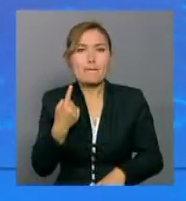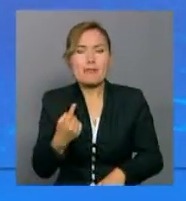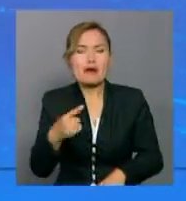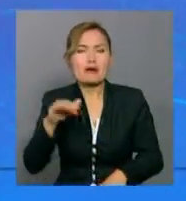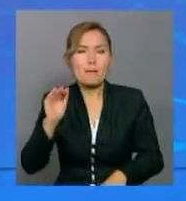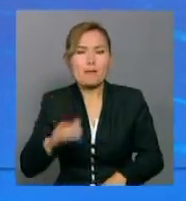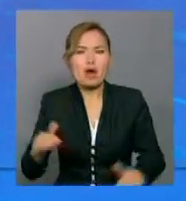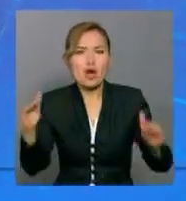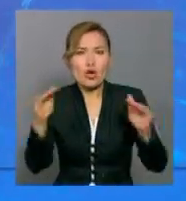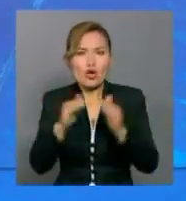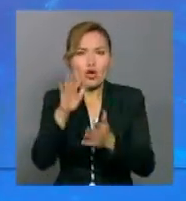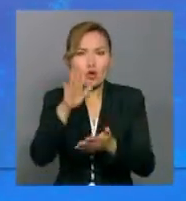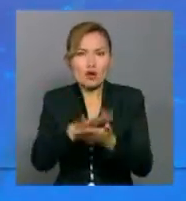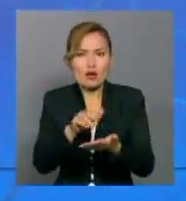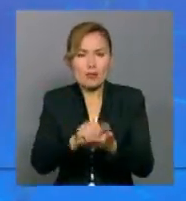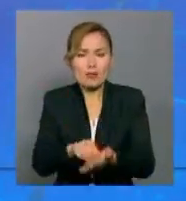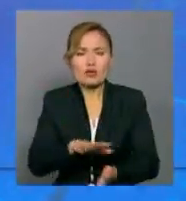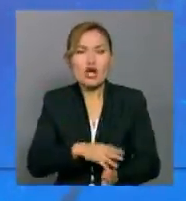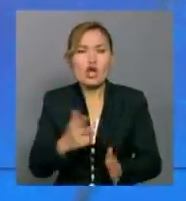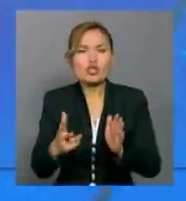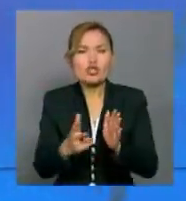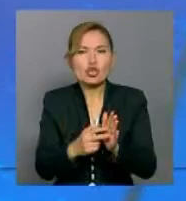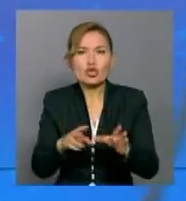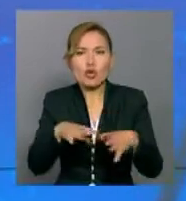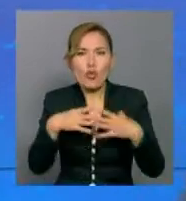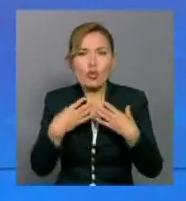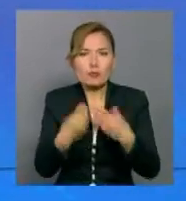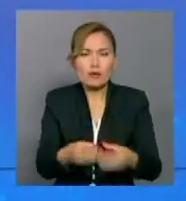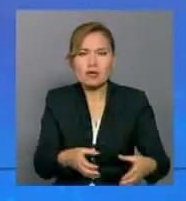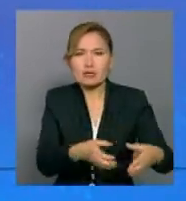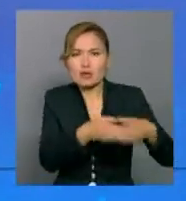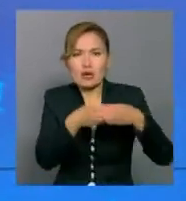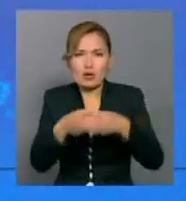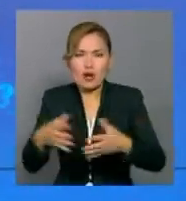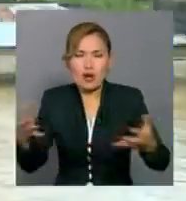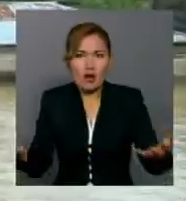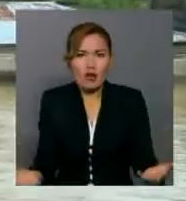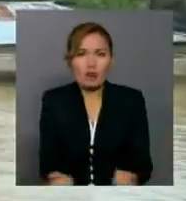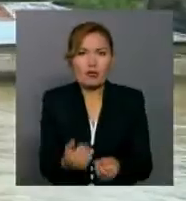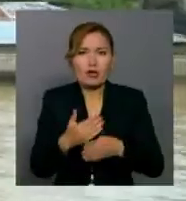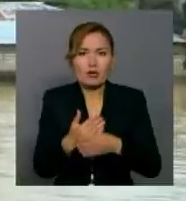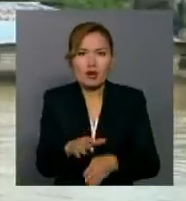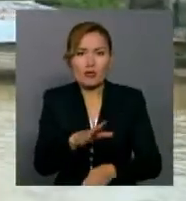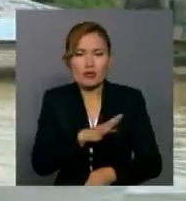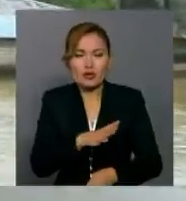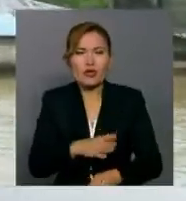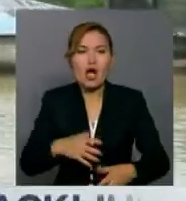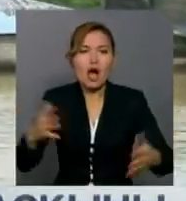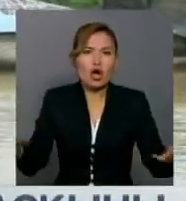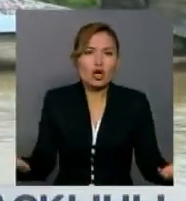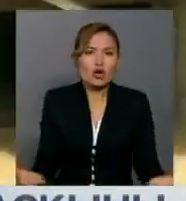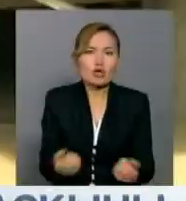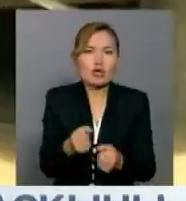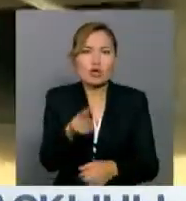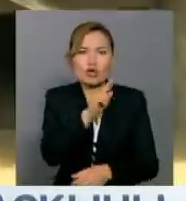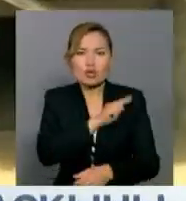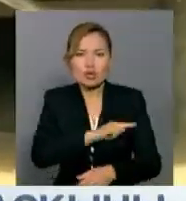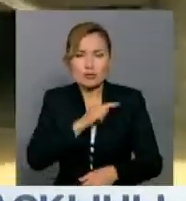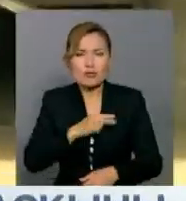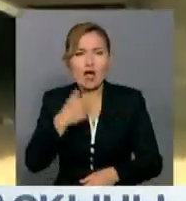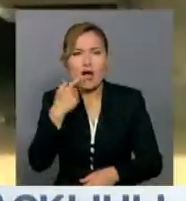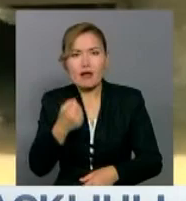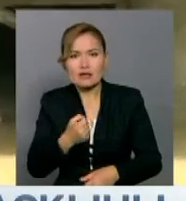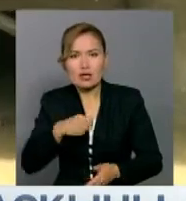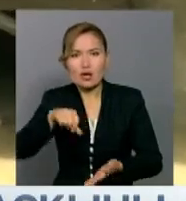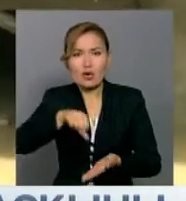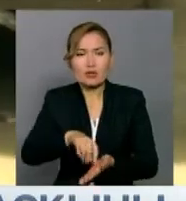бүлініп, 800 отбасы қауіпсіз жерге көшірілді. Табиғат апатынан қаза тапқандар туралы ақпар жоқ. Құтқару жұмыстарына әскерилер